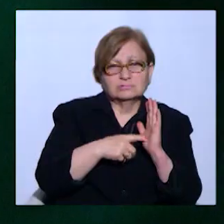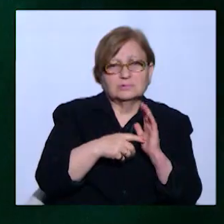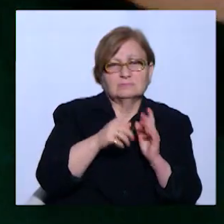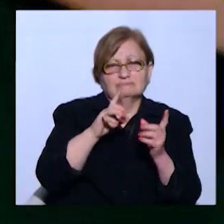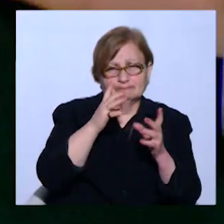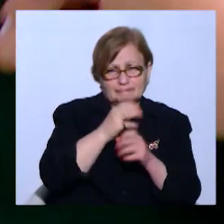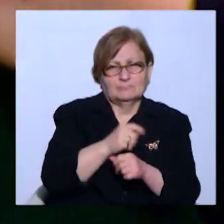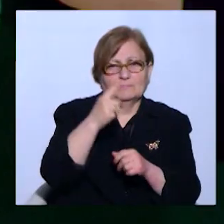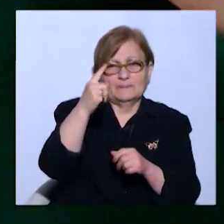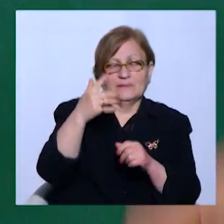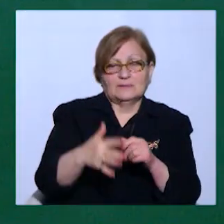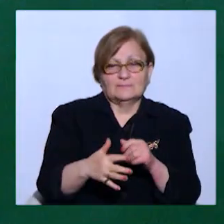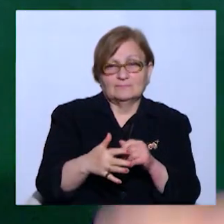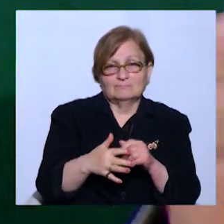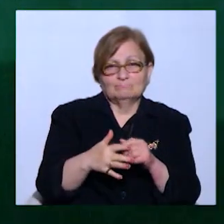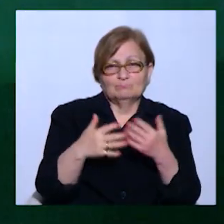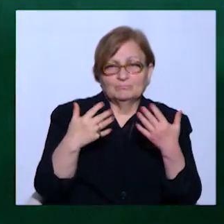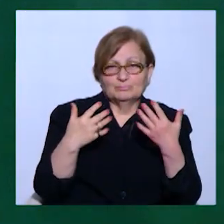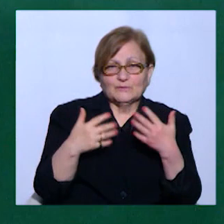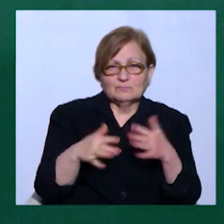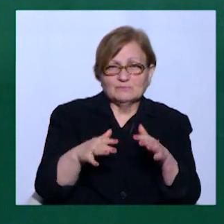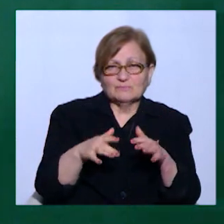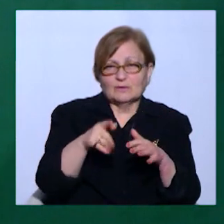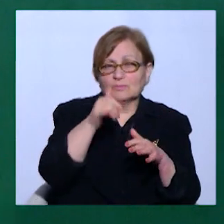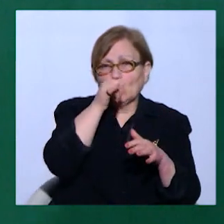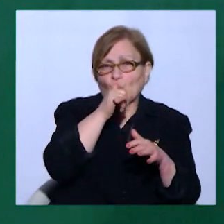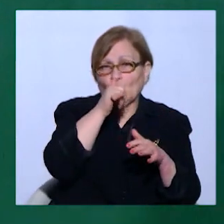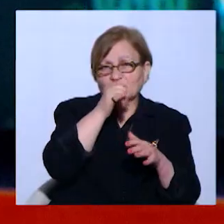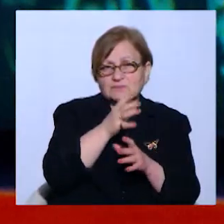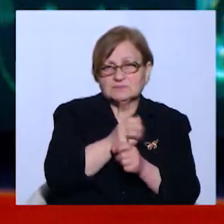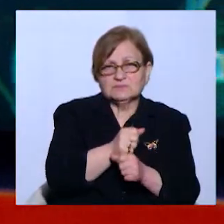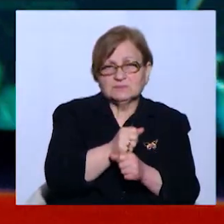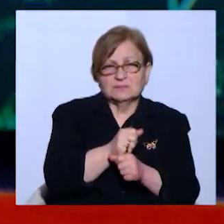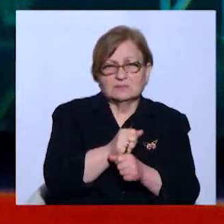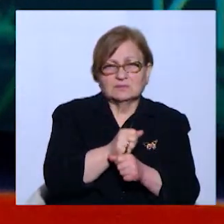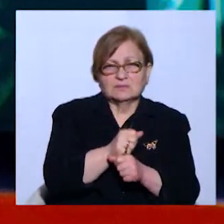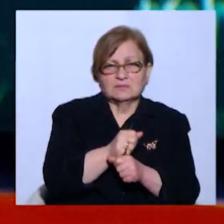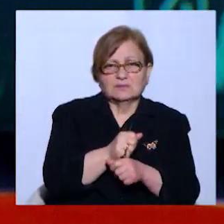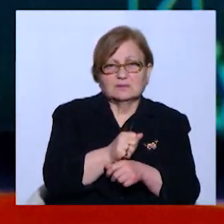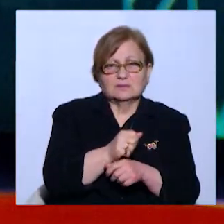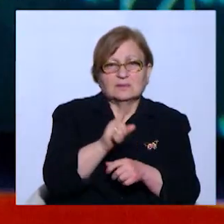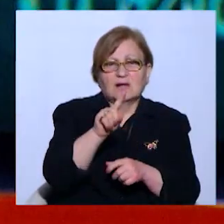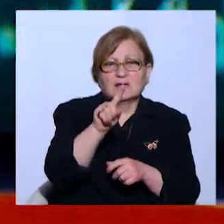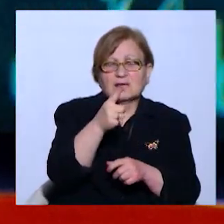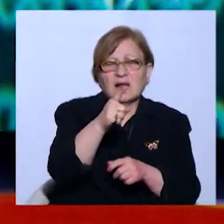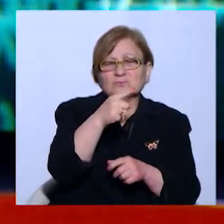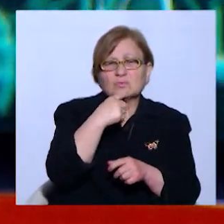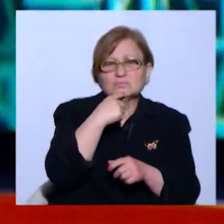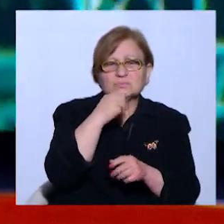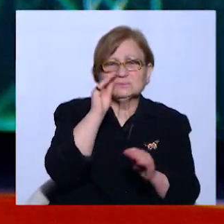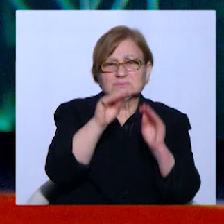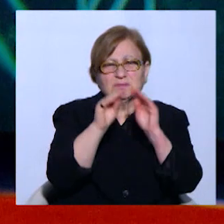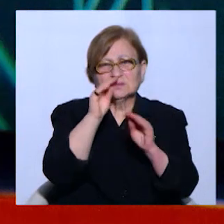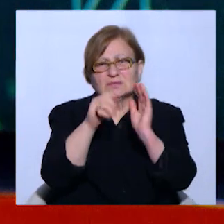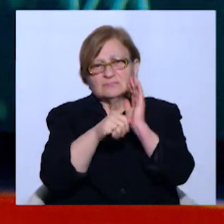15-ს. და საბოლოოდ მიიღებ უკვეც წილადს. აქ შეიძლება და გეთქვათ რომ გოგამას რატო გაართულა ახლა ეს 6